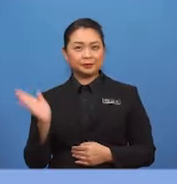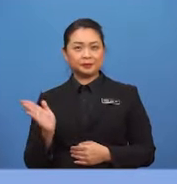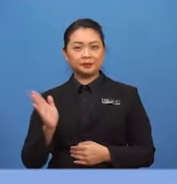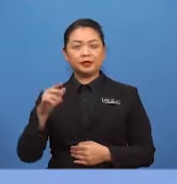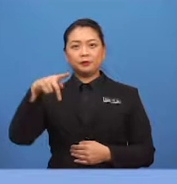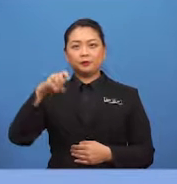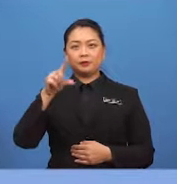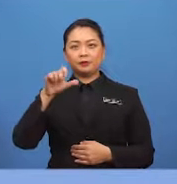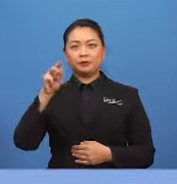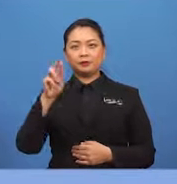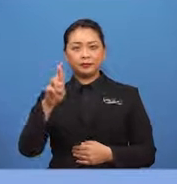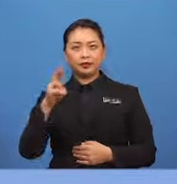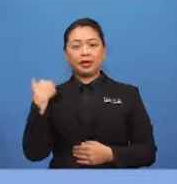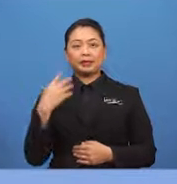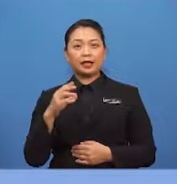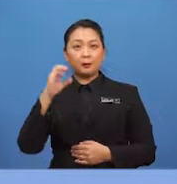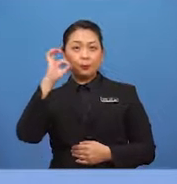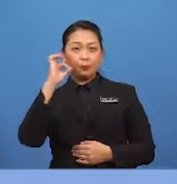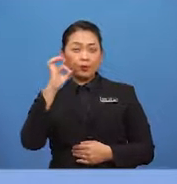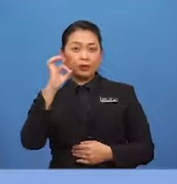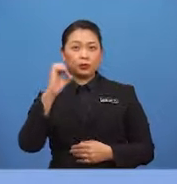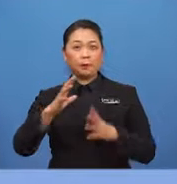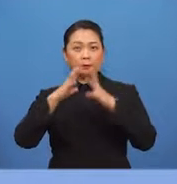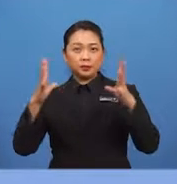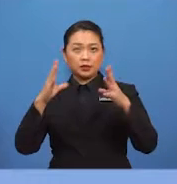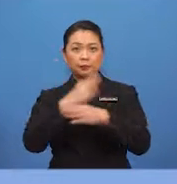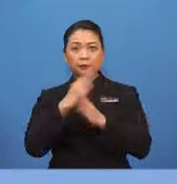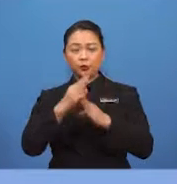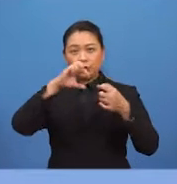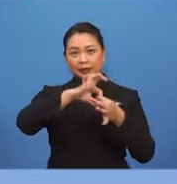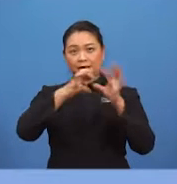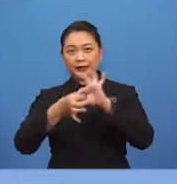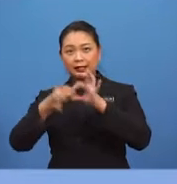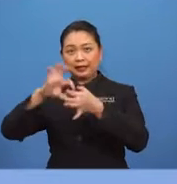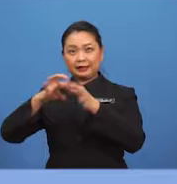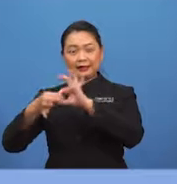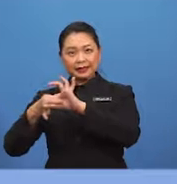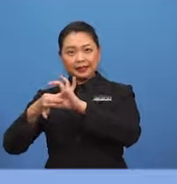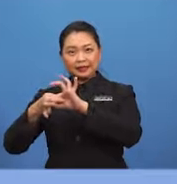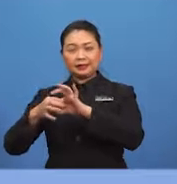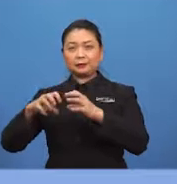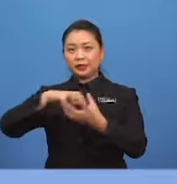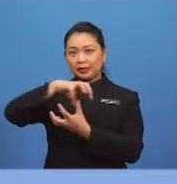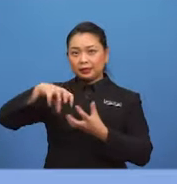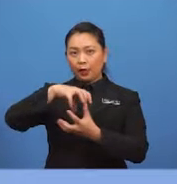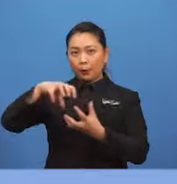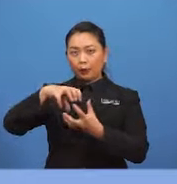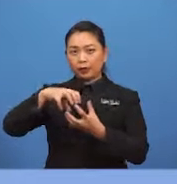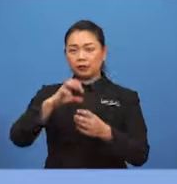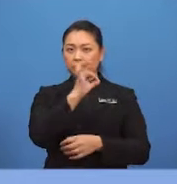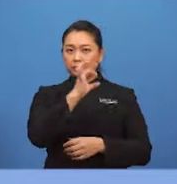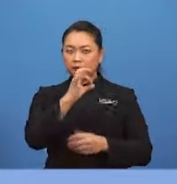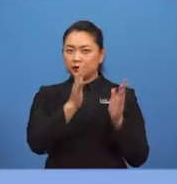Polimer ialah molekul besar berbentuk rantai yang terdiri daripada gabungan